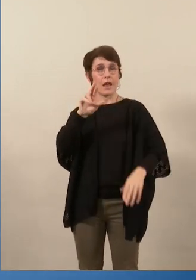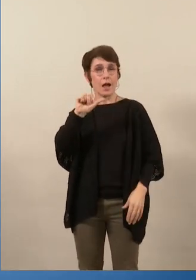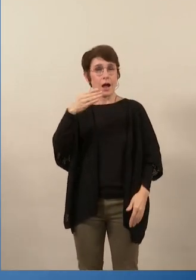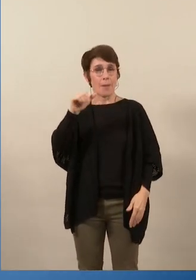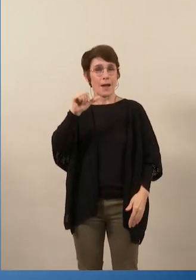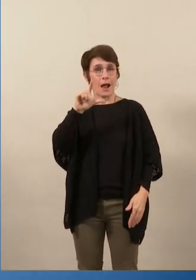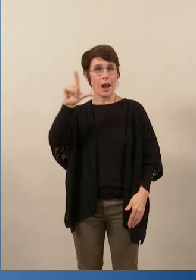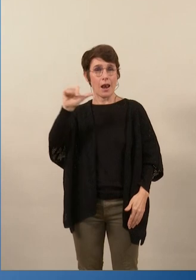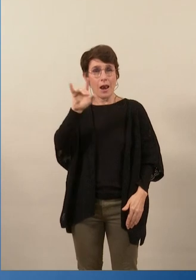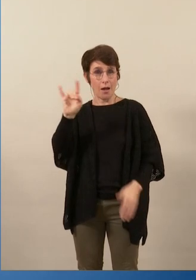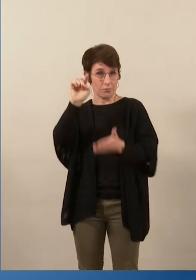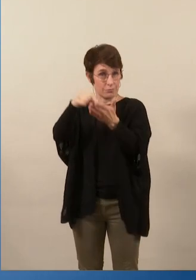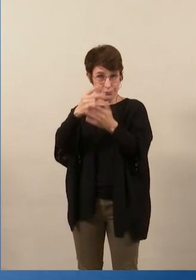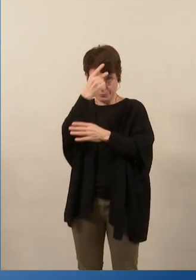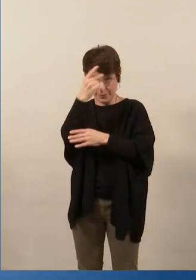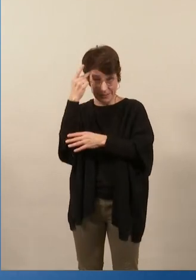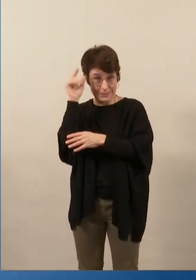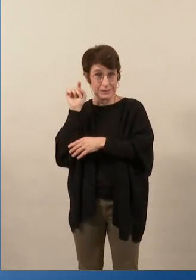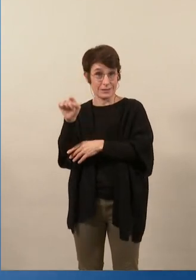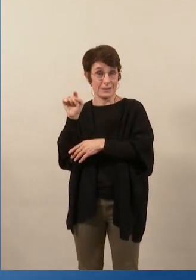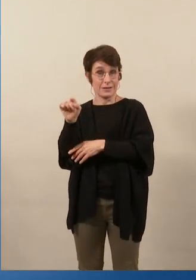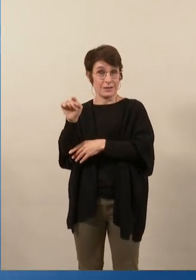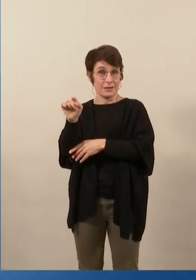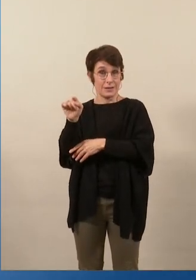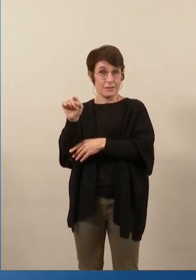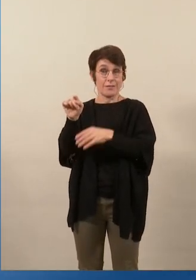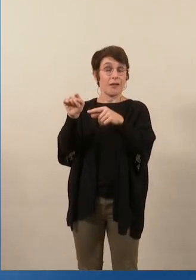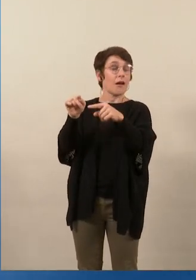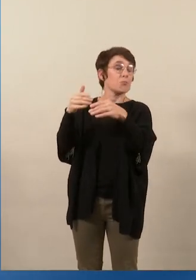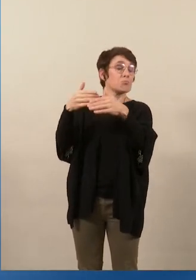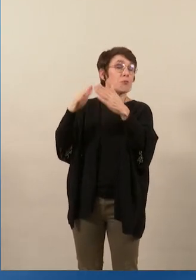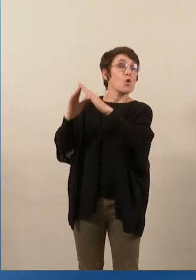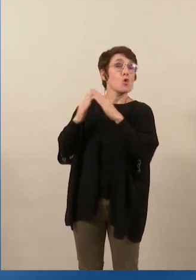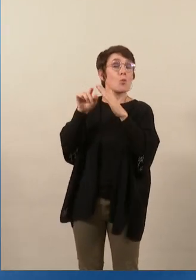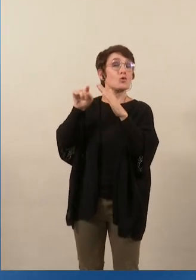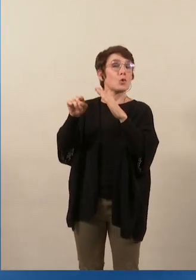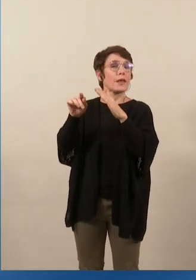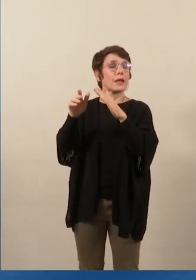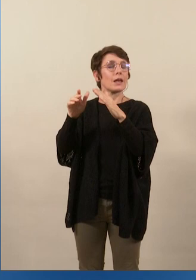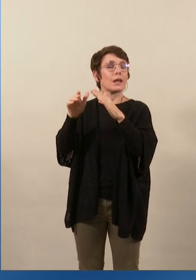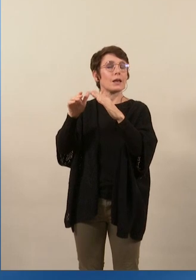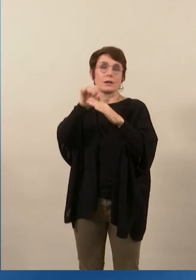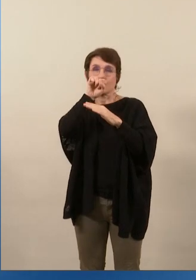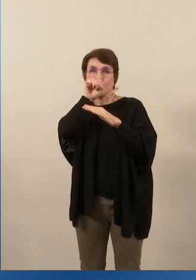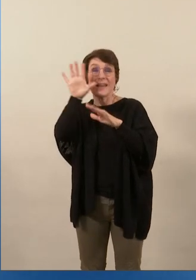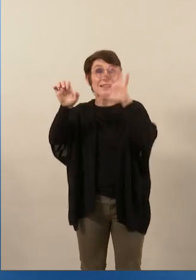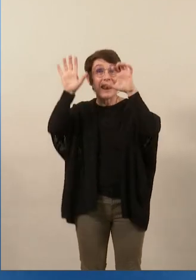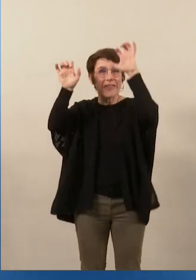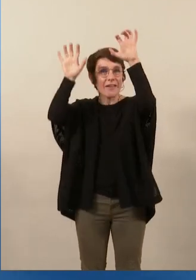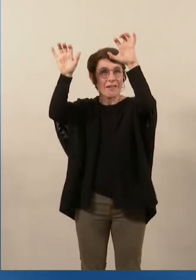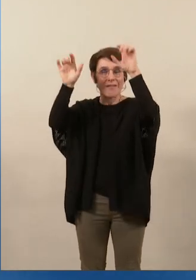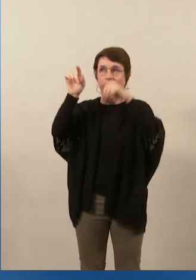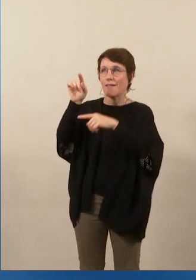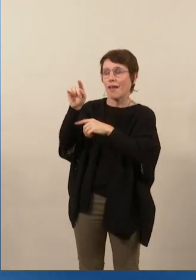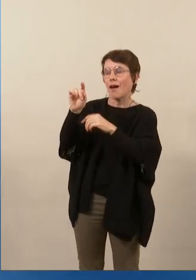autour de du dialogue à travers une communauté diverse de grimpeurs un film qui fait contrepoid au discours